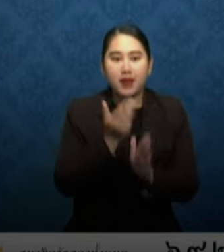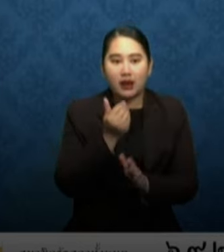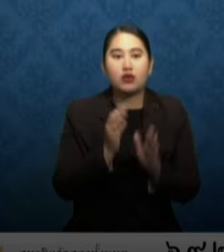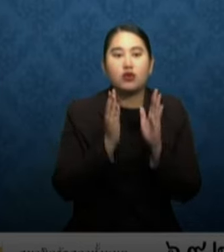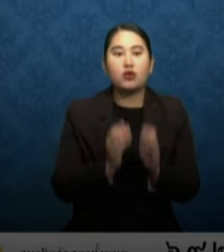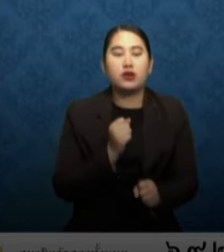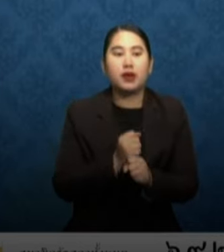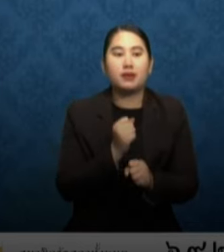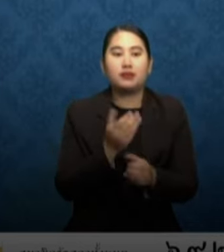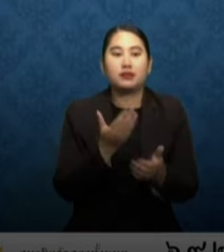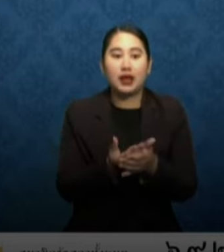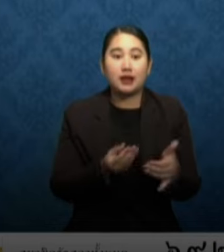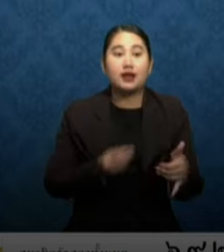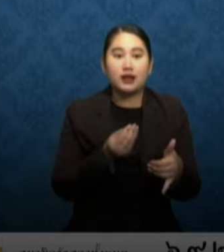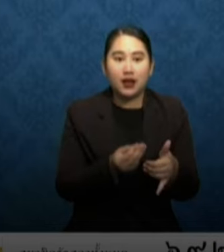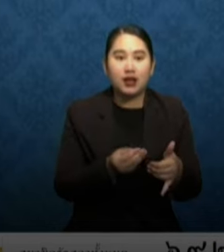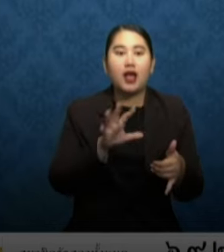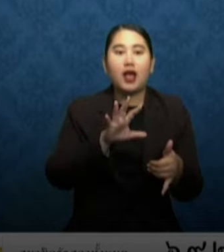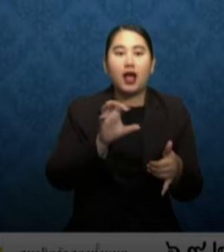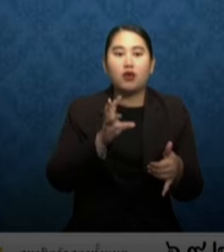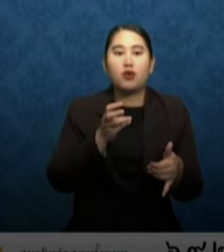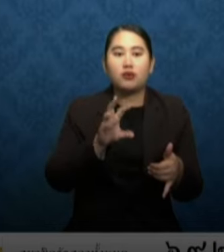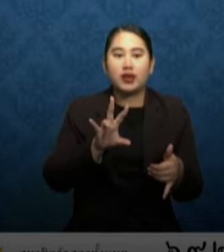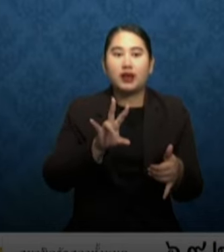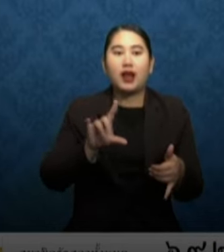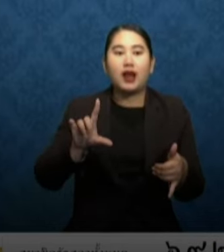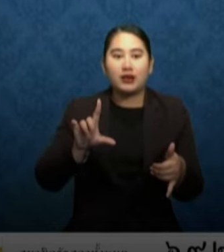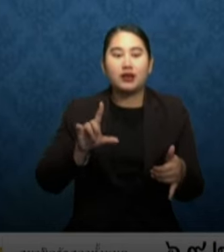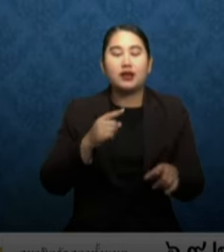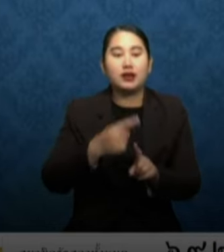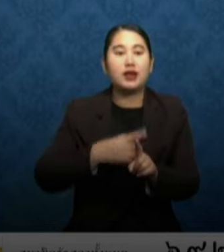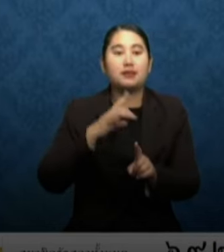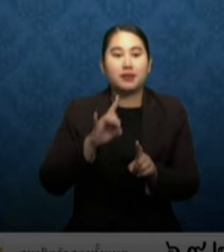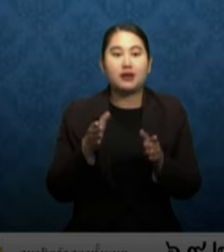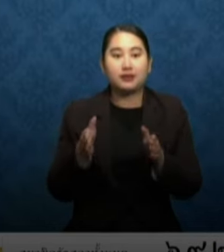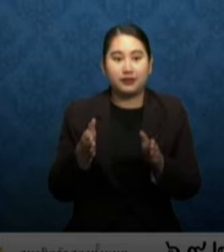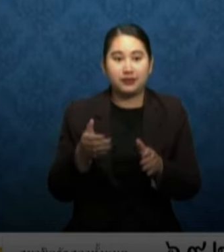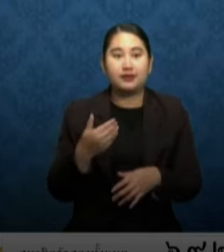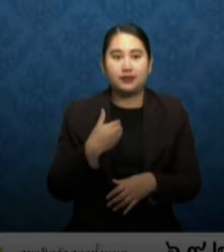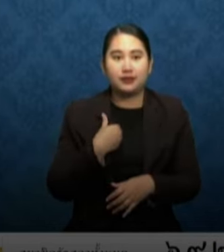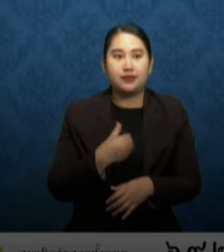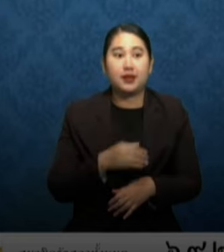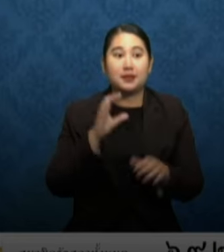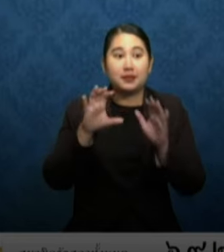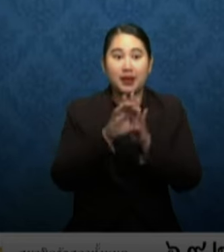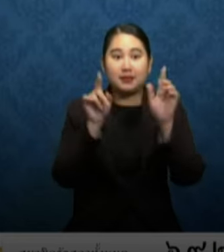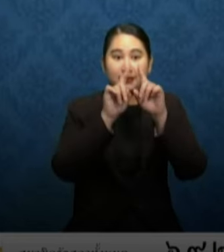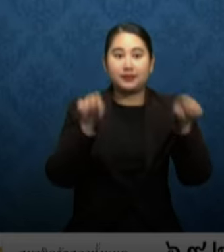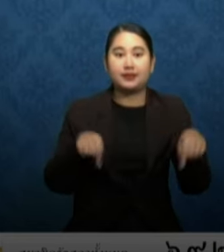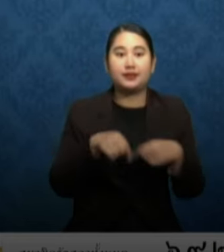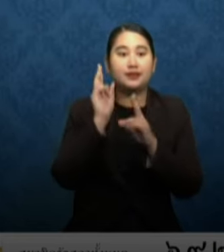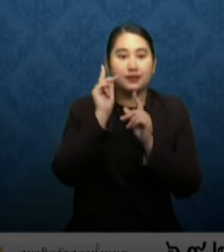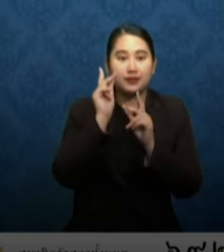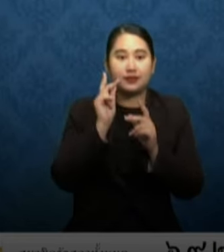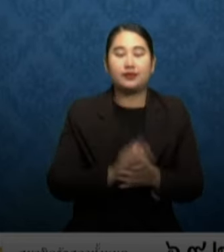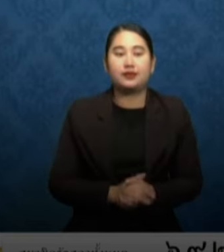จ้างเตรียมรับค่าจ้าง 567ล้านภายในเดือนสิงหาคมนะครับแถลง